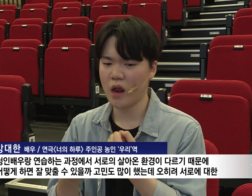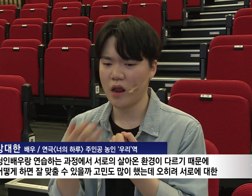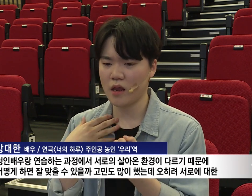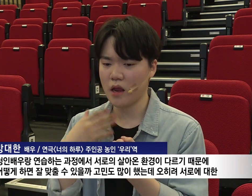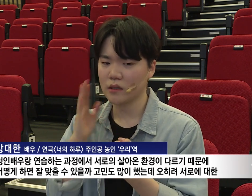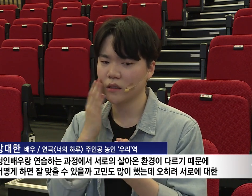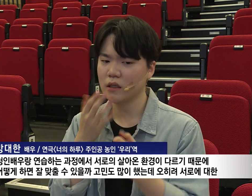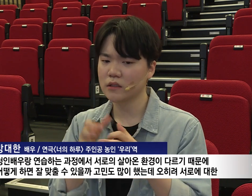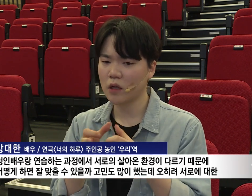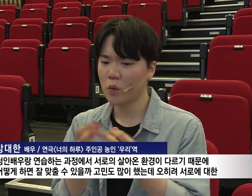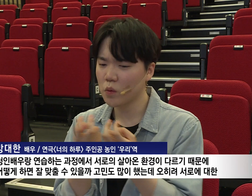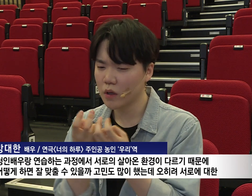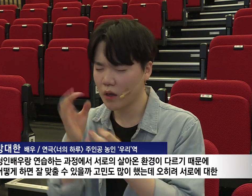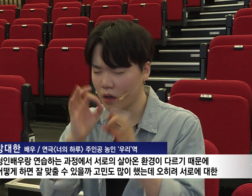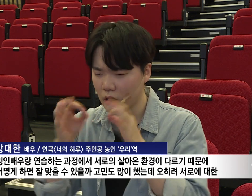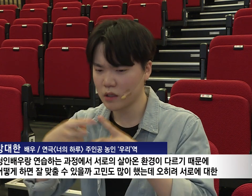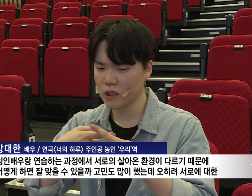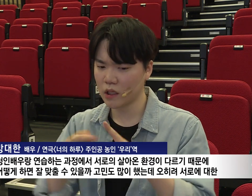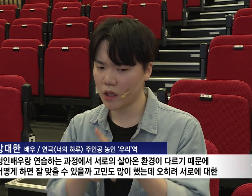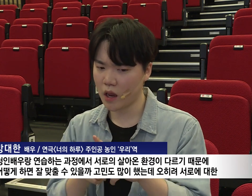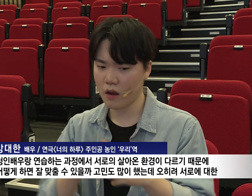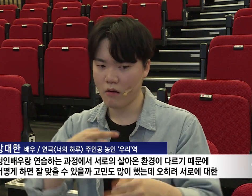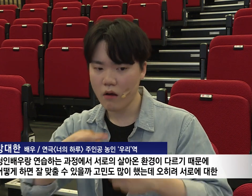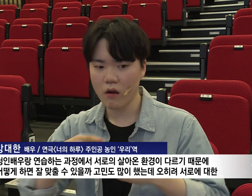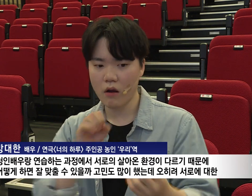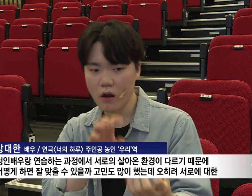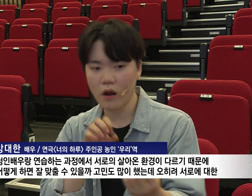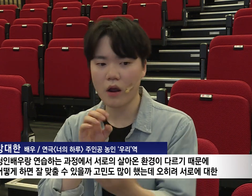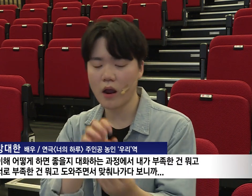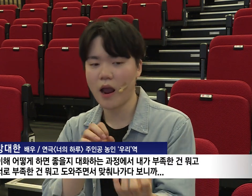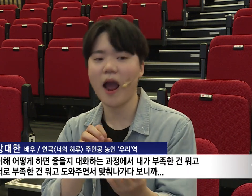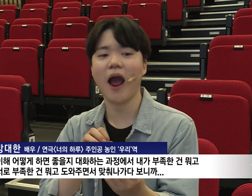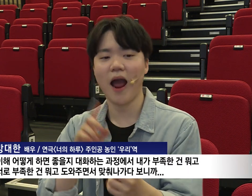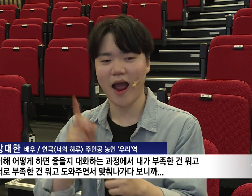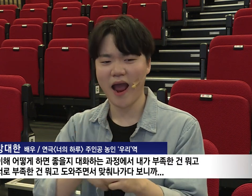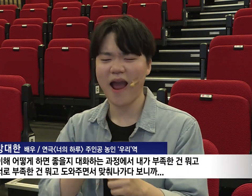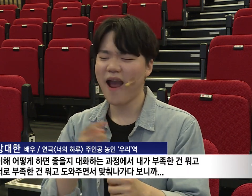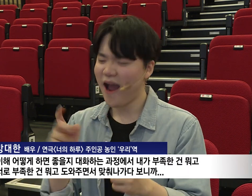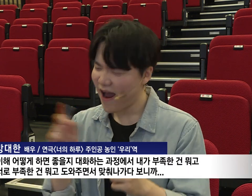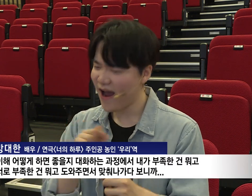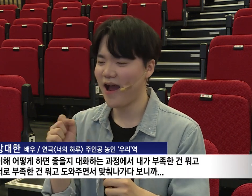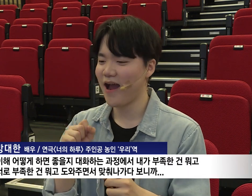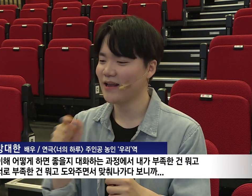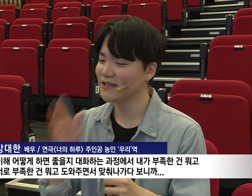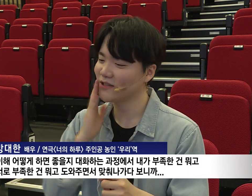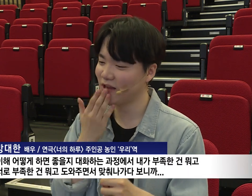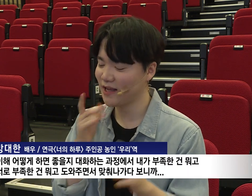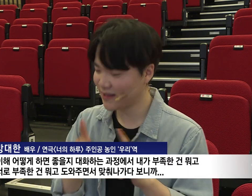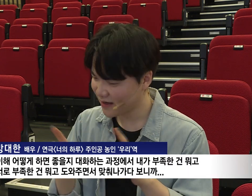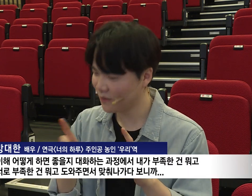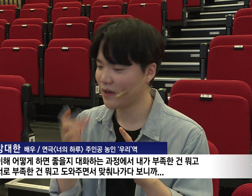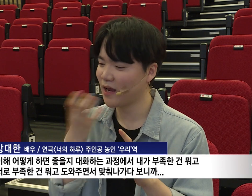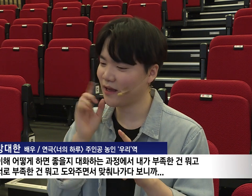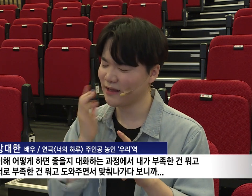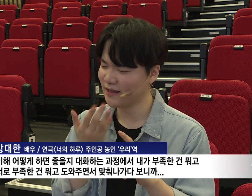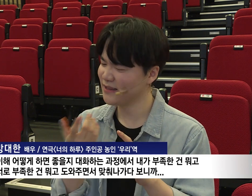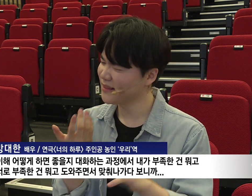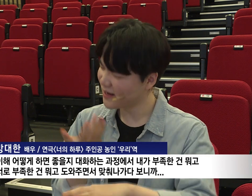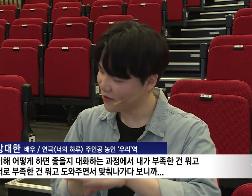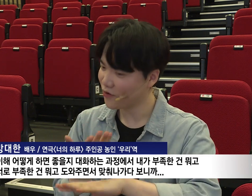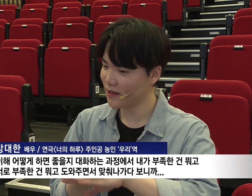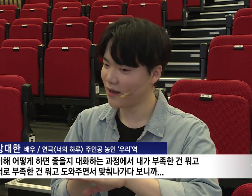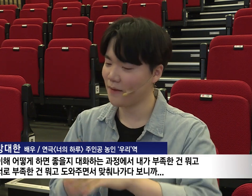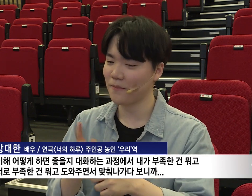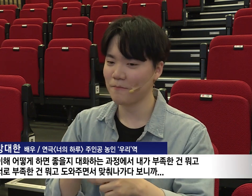고민도 많이 했는데 오히려 좀 서로에 대한 이해 어떻게 하면 좋을지 계속 대화하는